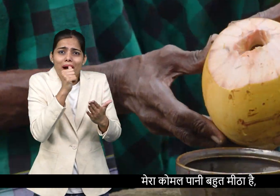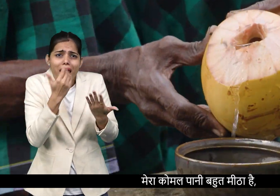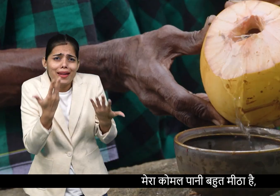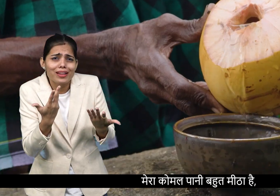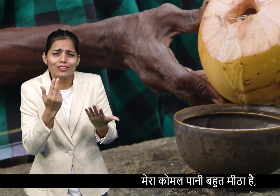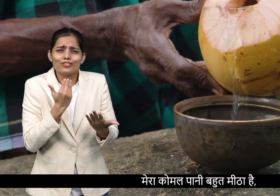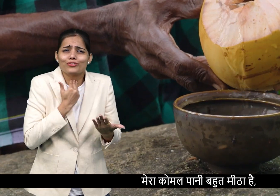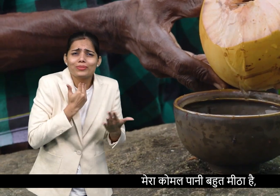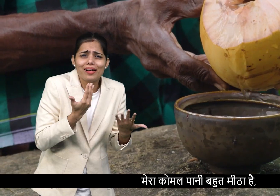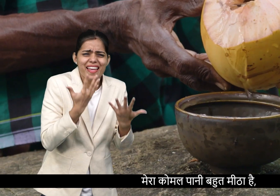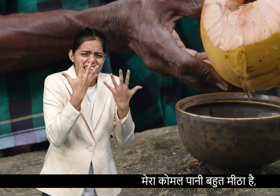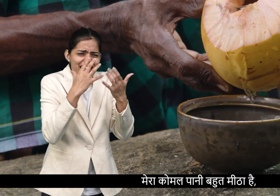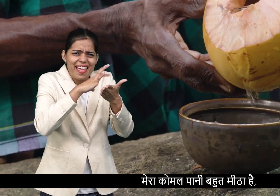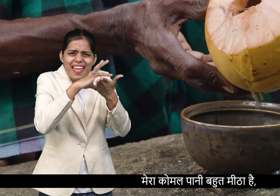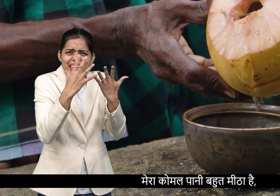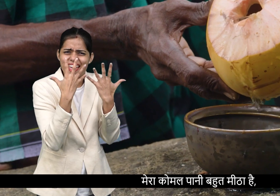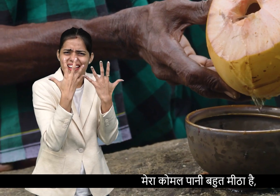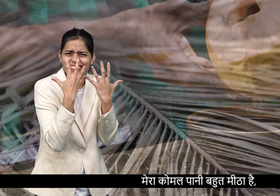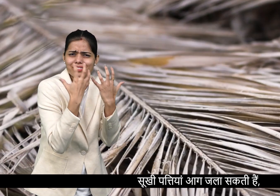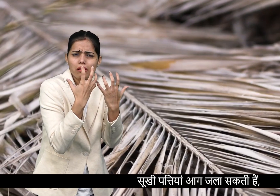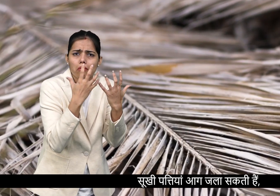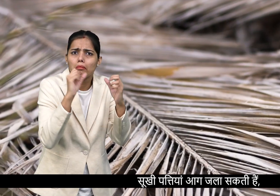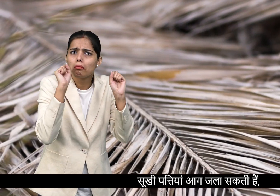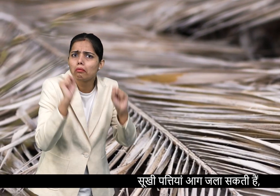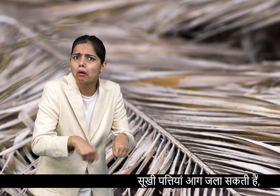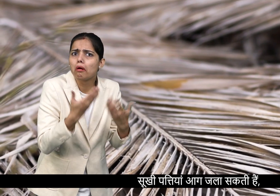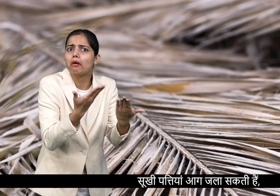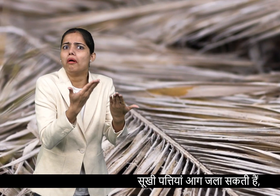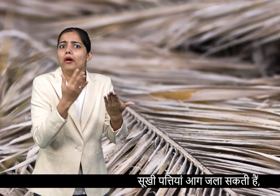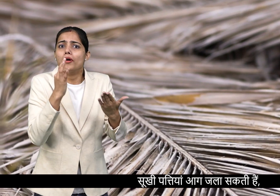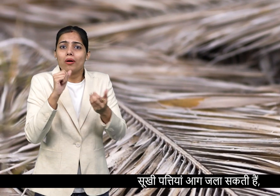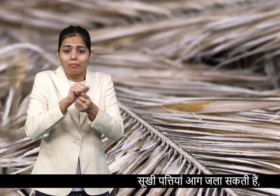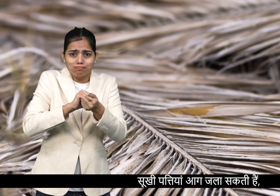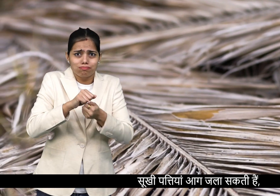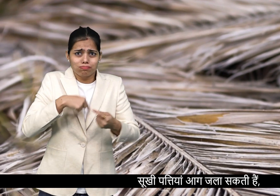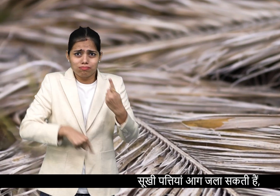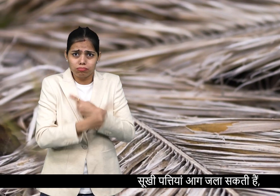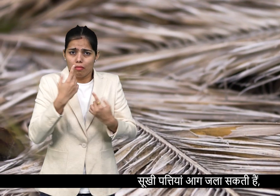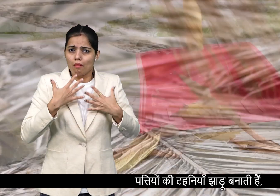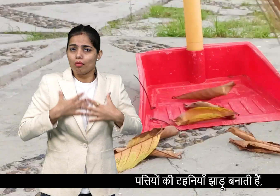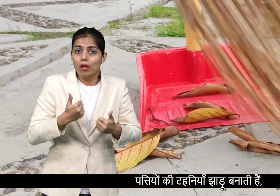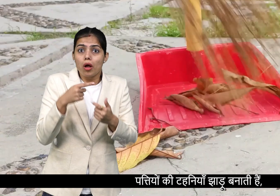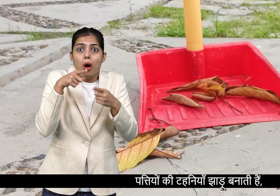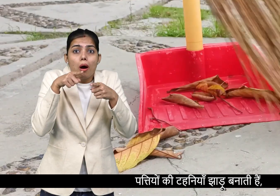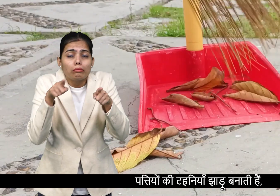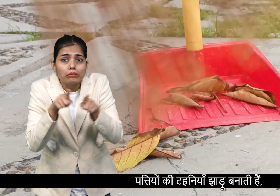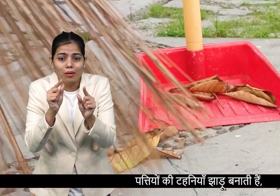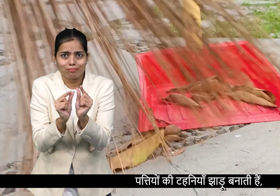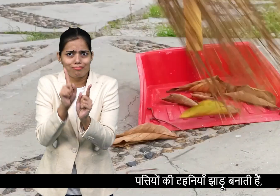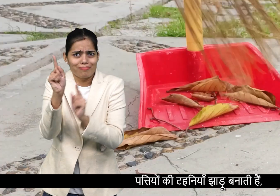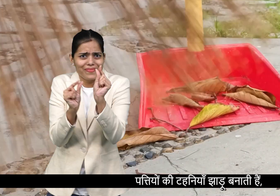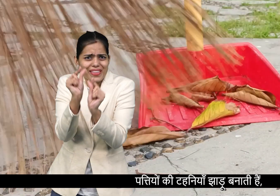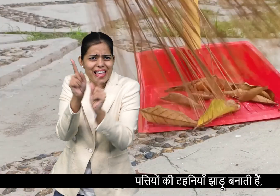मेरा कोमल पानी बहुत मीठा है। सूखी पत्तियां आग जला सकती है। पत्तियों की